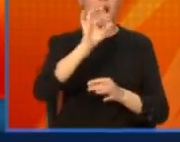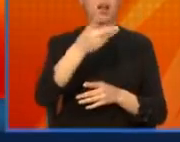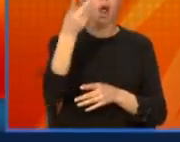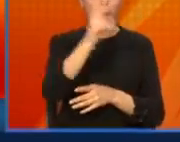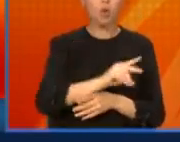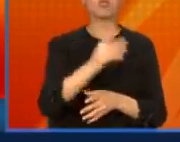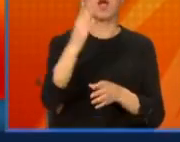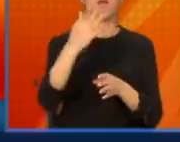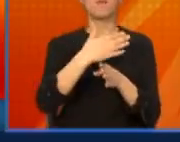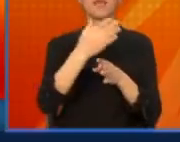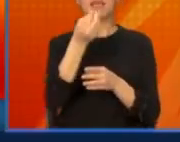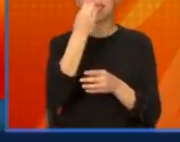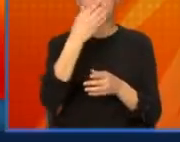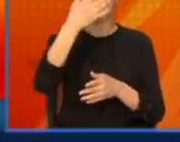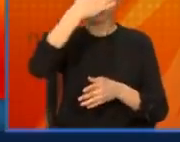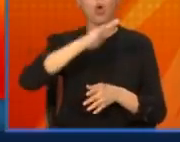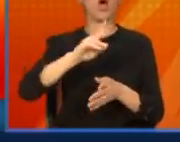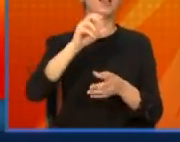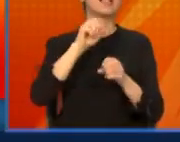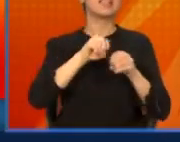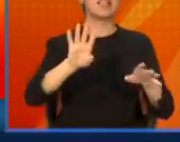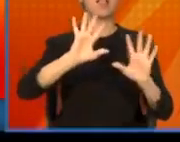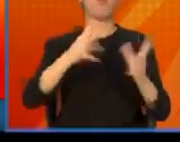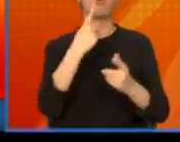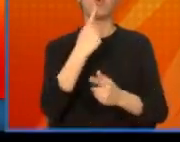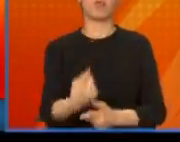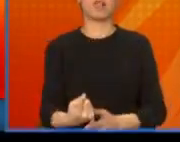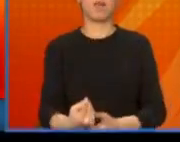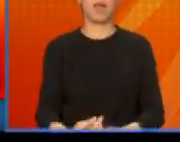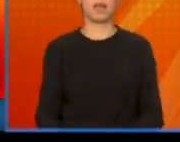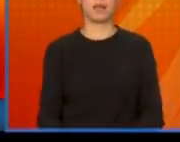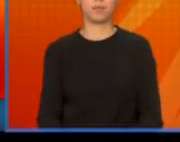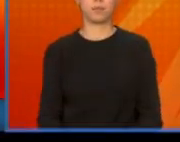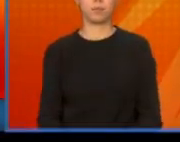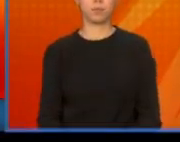üreyememesi, bir diğer deyişle ekosistemin bozulması anlamına geliyor.